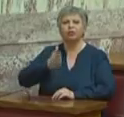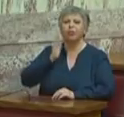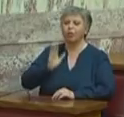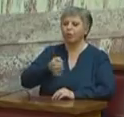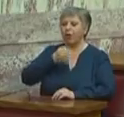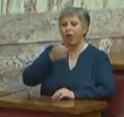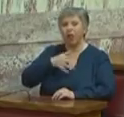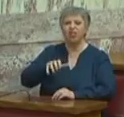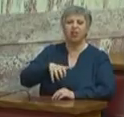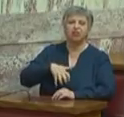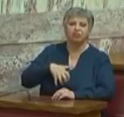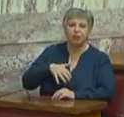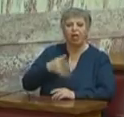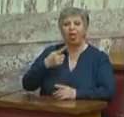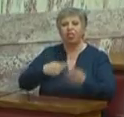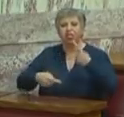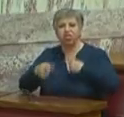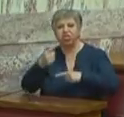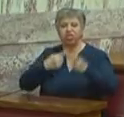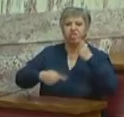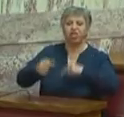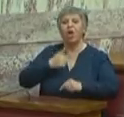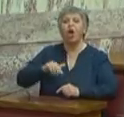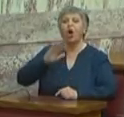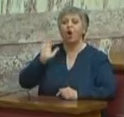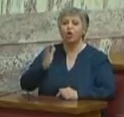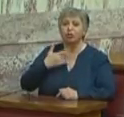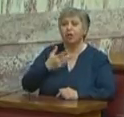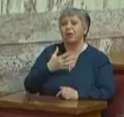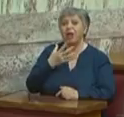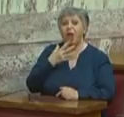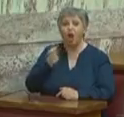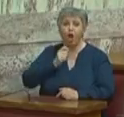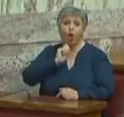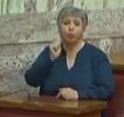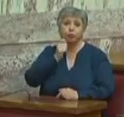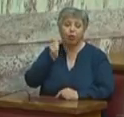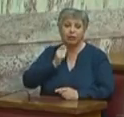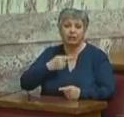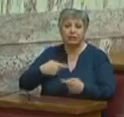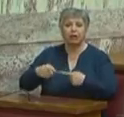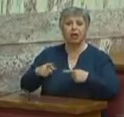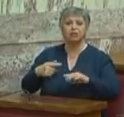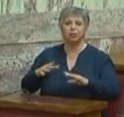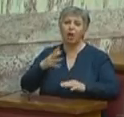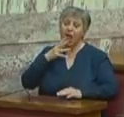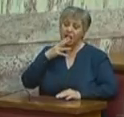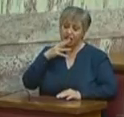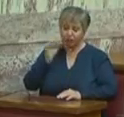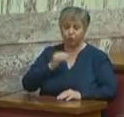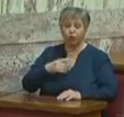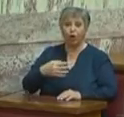φεδρά και γελία περί πολιτικών διώξεων και πολιτικών αντιπάλων. θα βρεθούν απέναντι